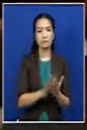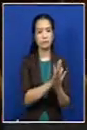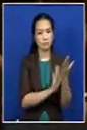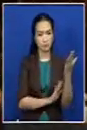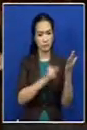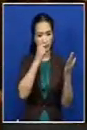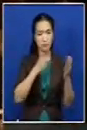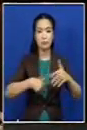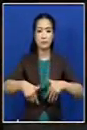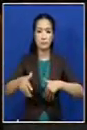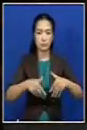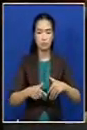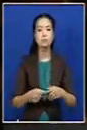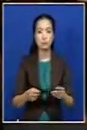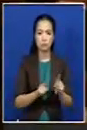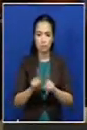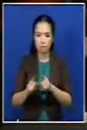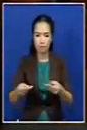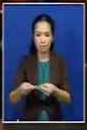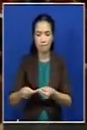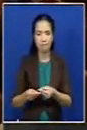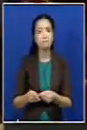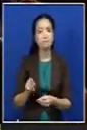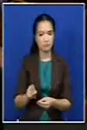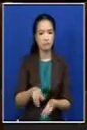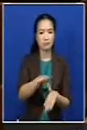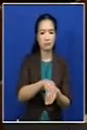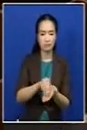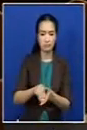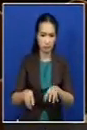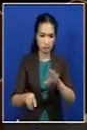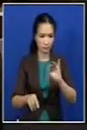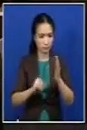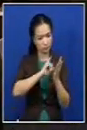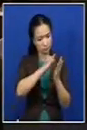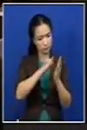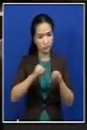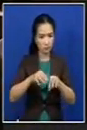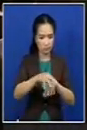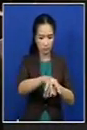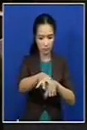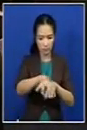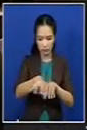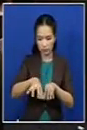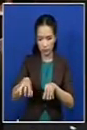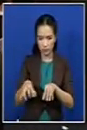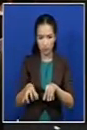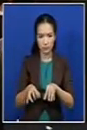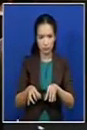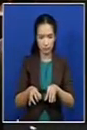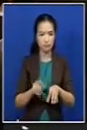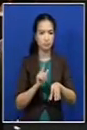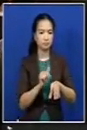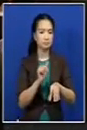ศประชาชนจะเป็นหุ้นส่วนใหญ่ที่สุดจะรวบรวมสาขาย่อยทุกจังหวัดเข้ารวมกันอย่างถูกกฎหมายมีบริษัท